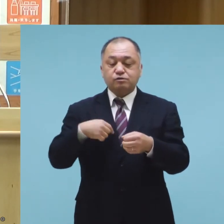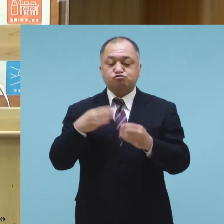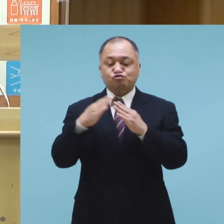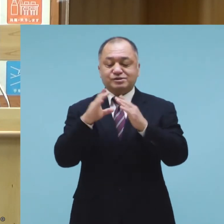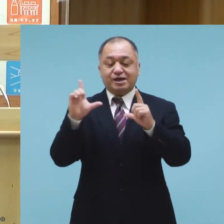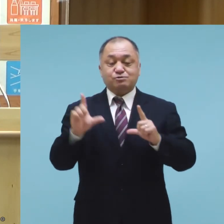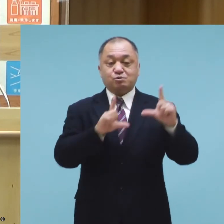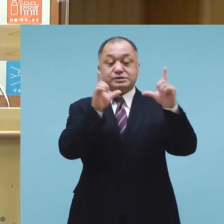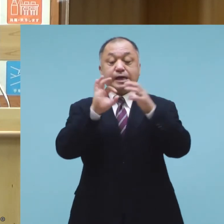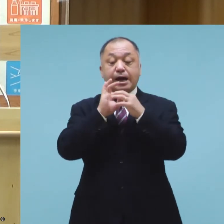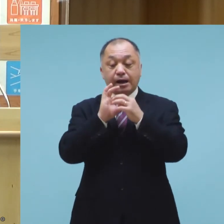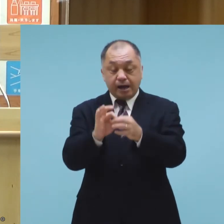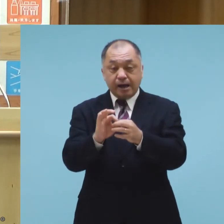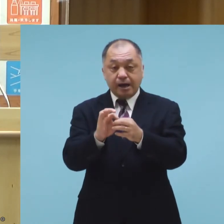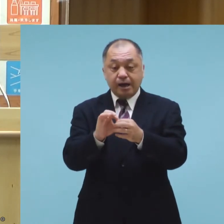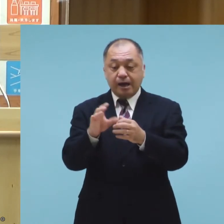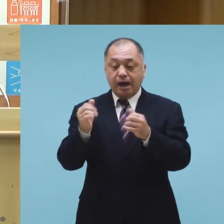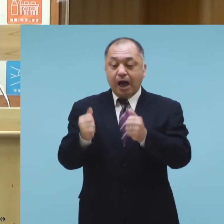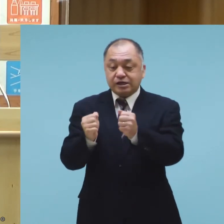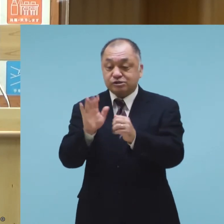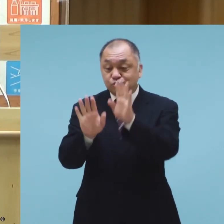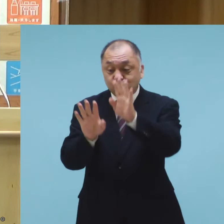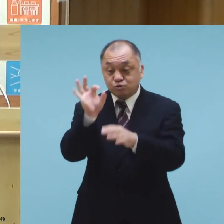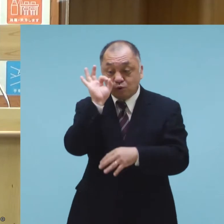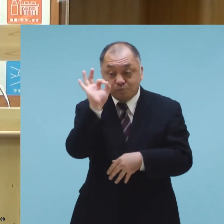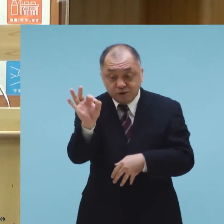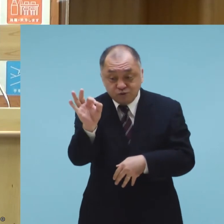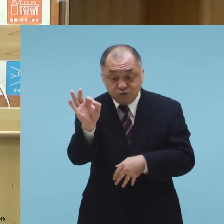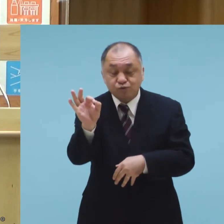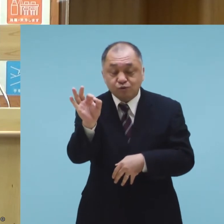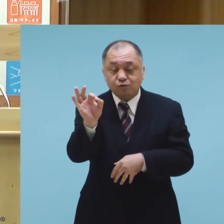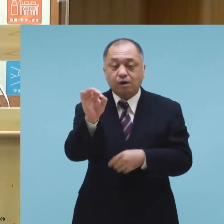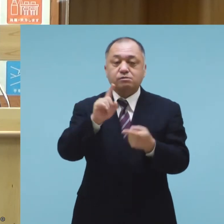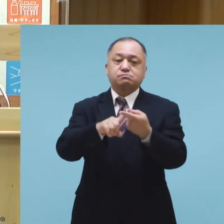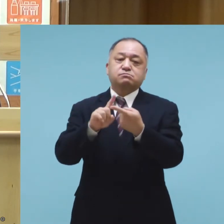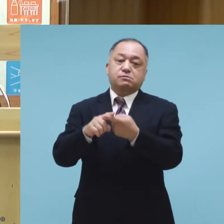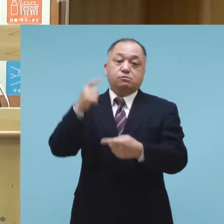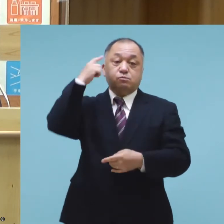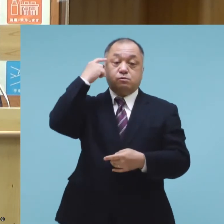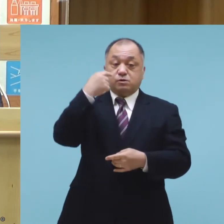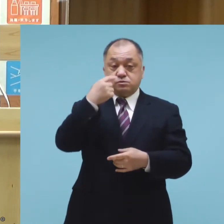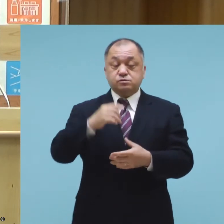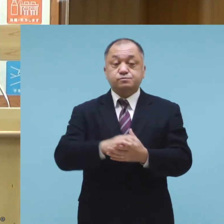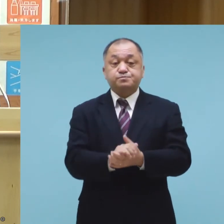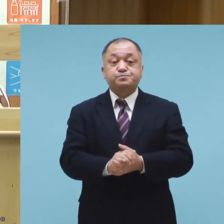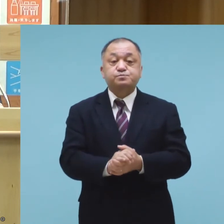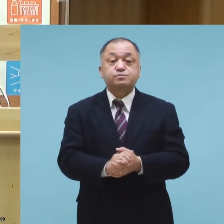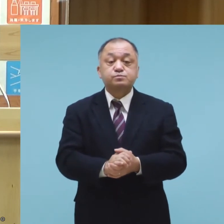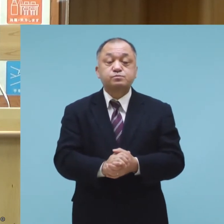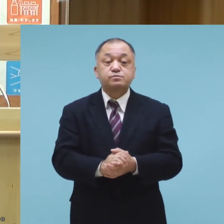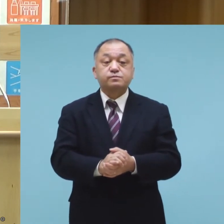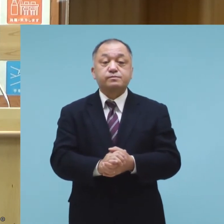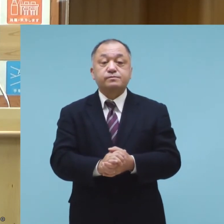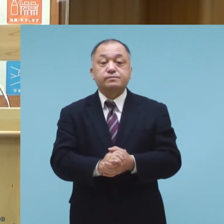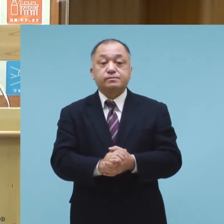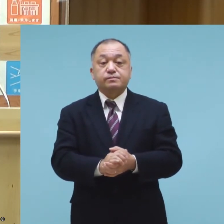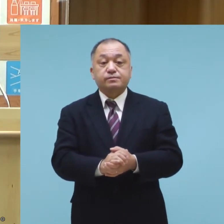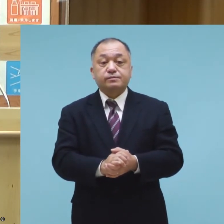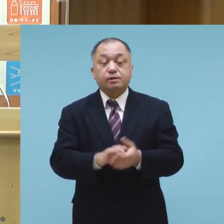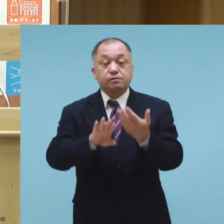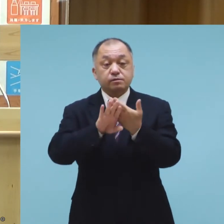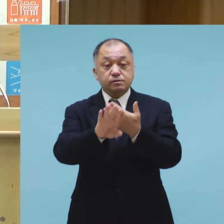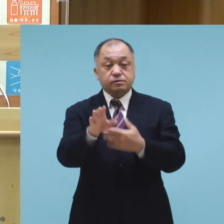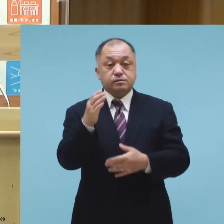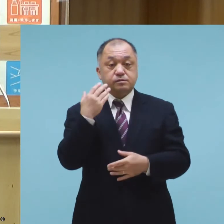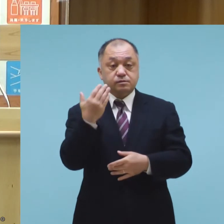ごしていただくという中でご覧いただくと、こういうことが適切じゃないかと思ってます。 よろしいでしょう